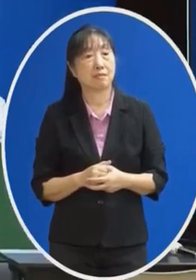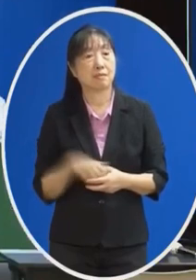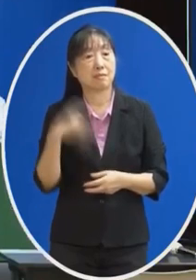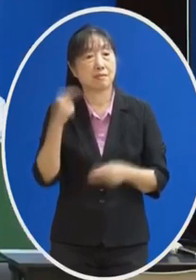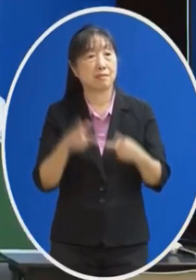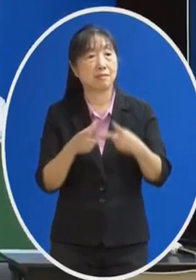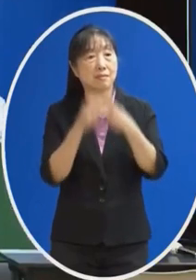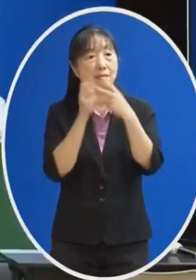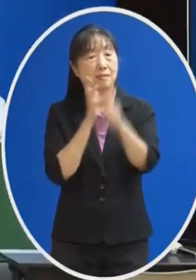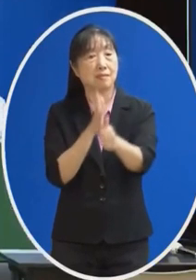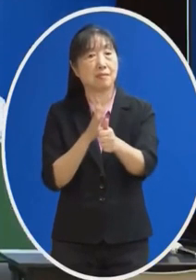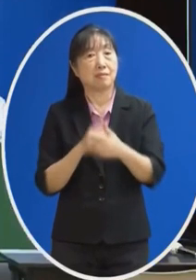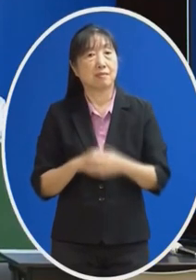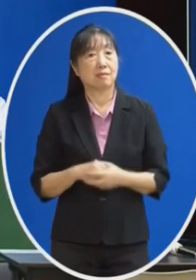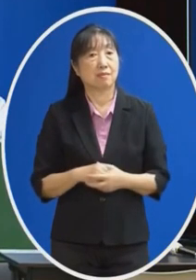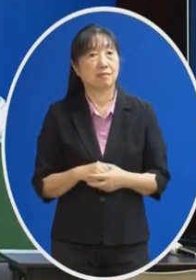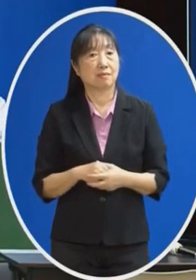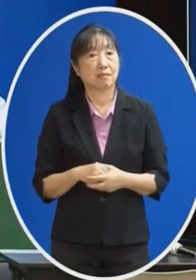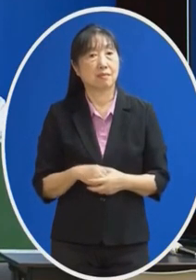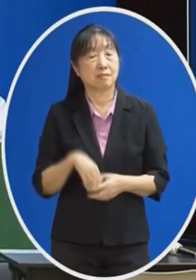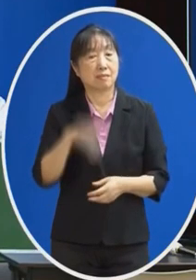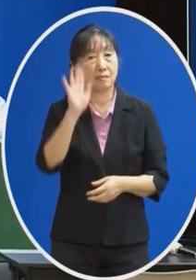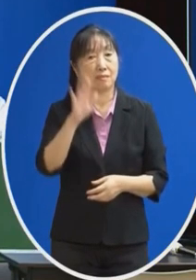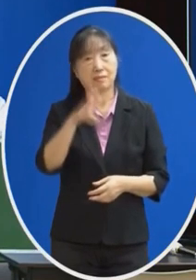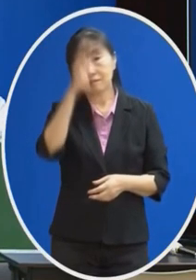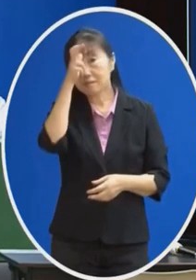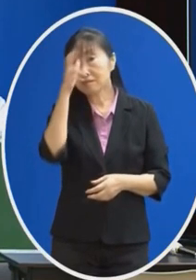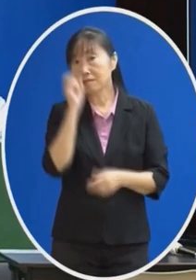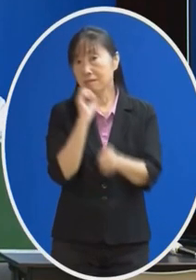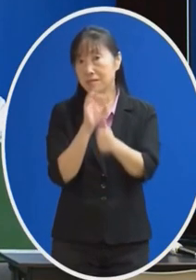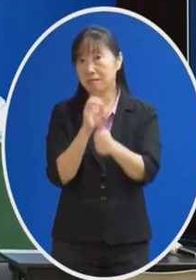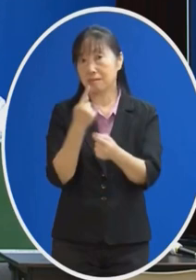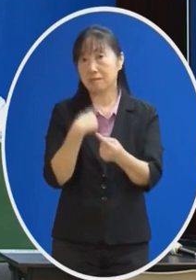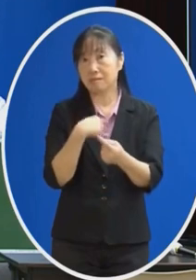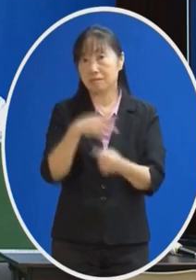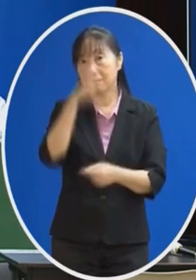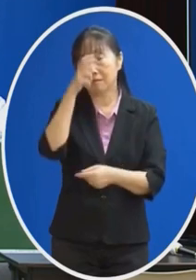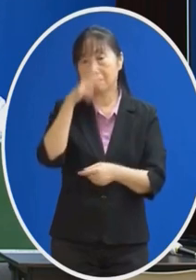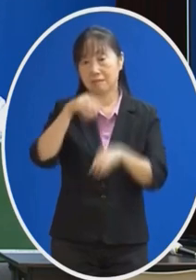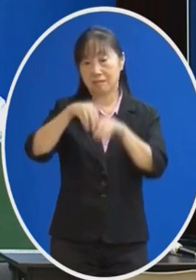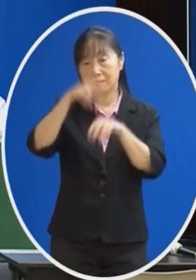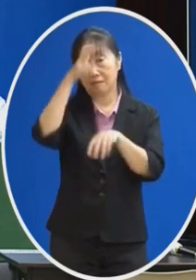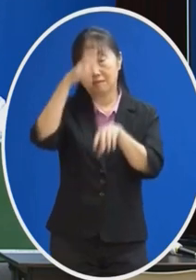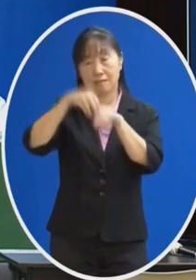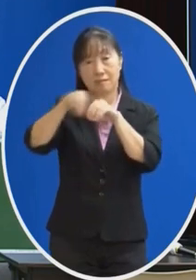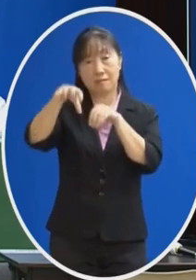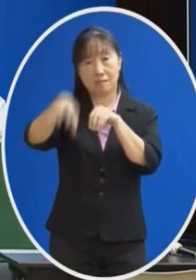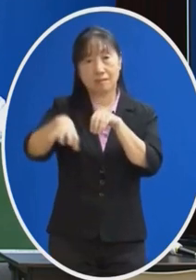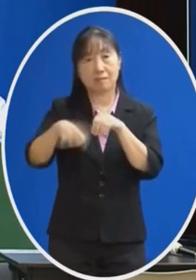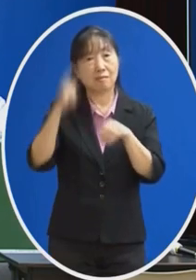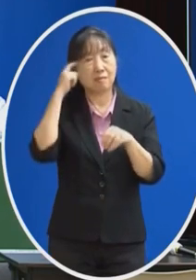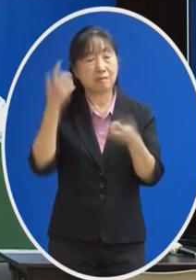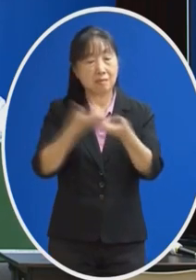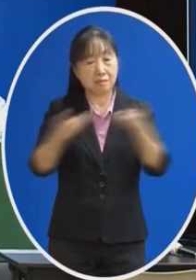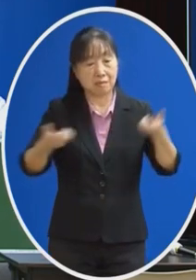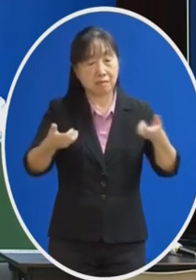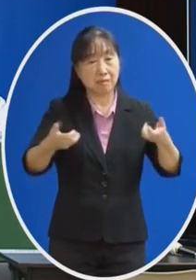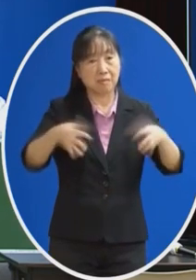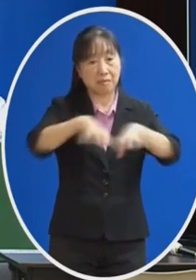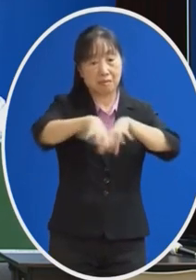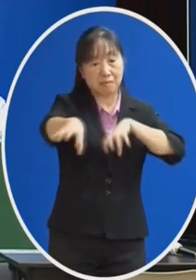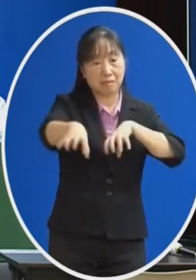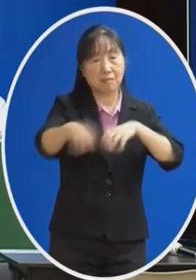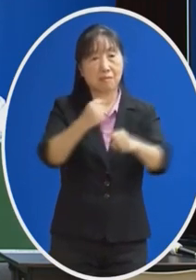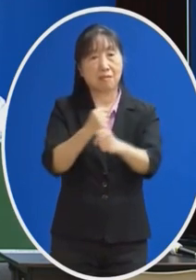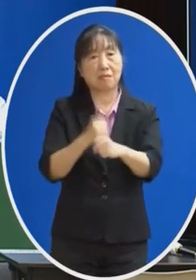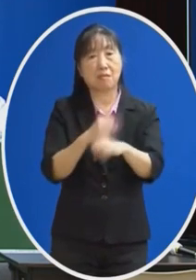6月28号呢？陈时中说这个会由下周行政院来做统一说明。另外，他也澄清并没有要捐疫苗给友邦的